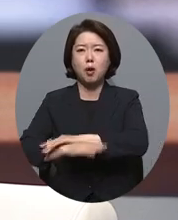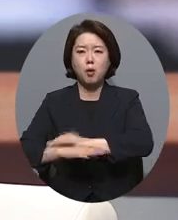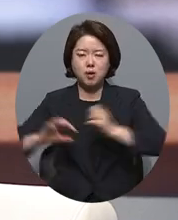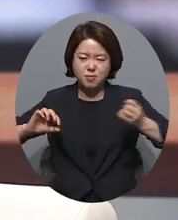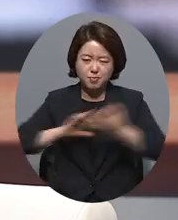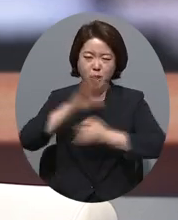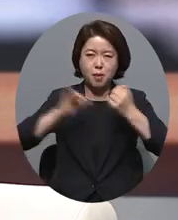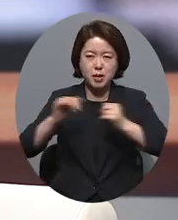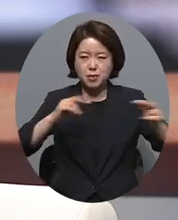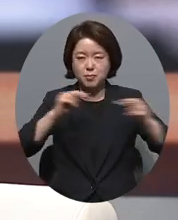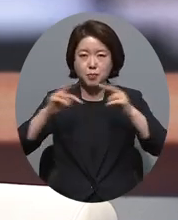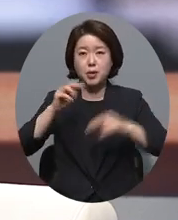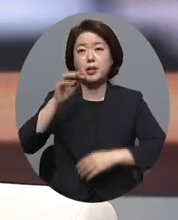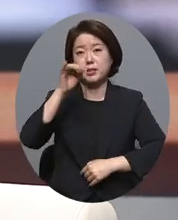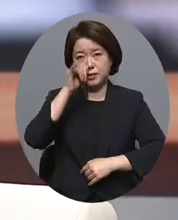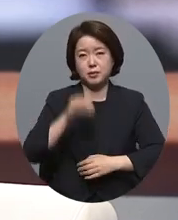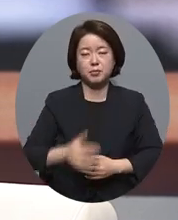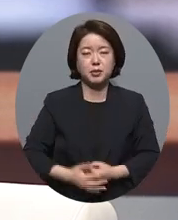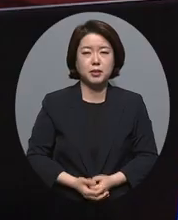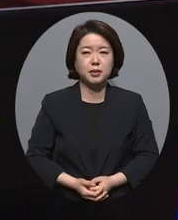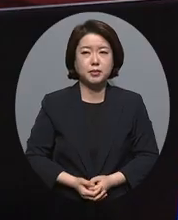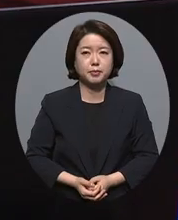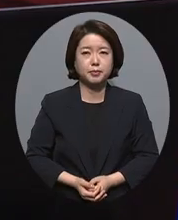이어졌습니다 함께 들어보시죠